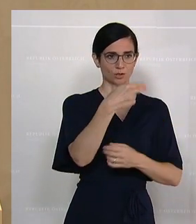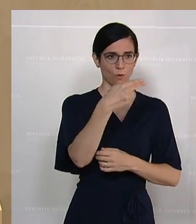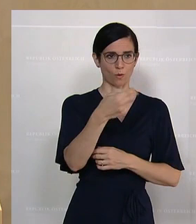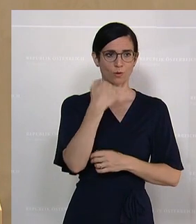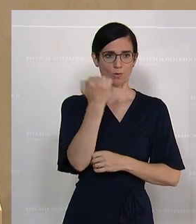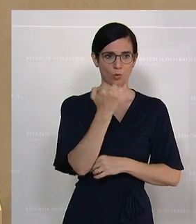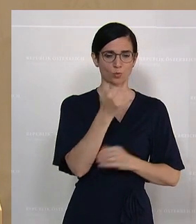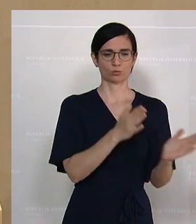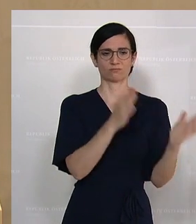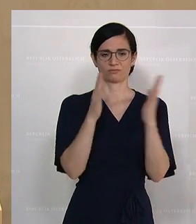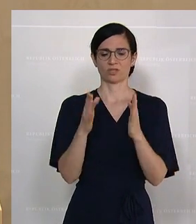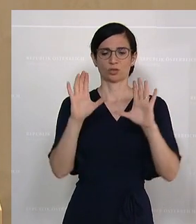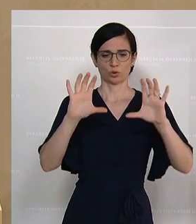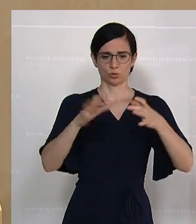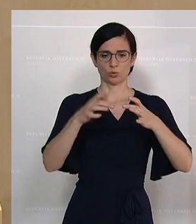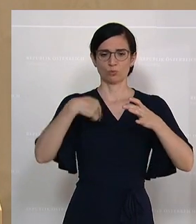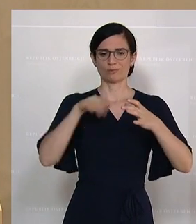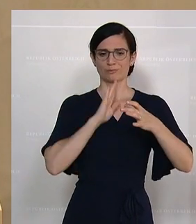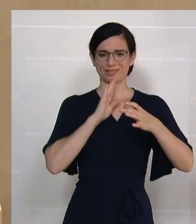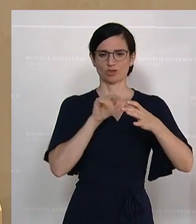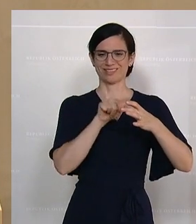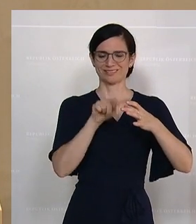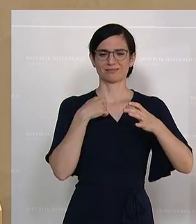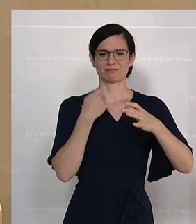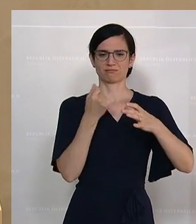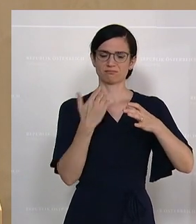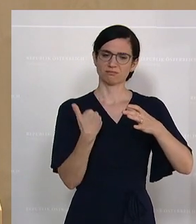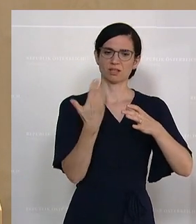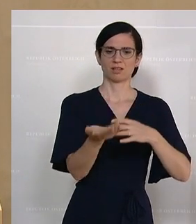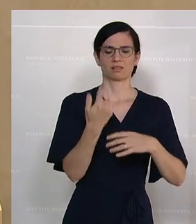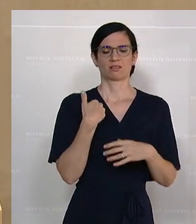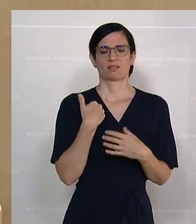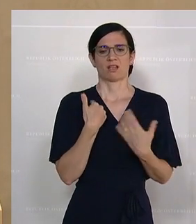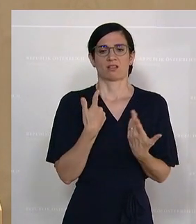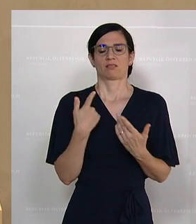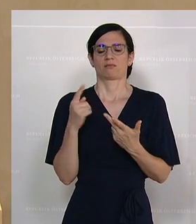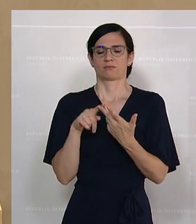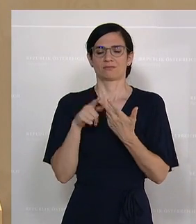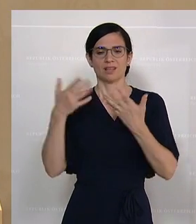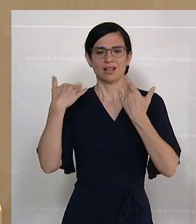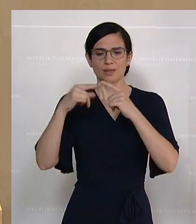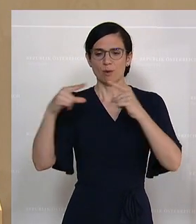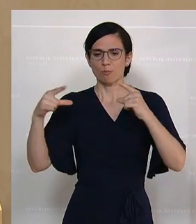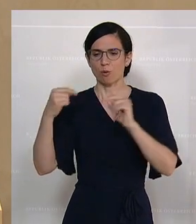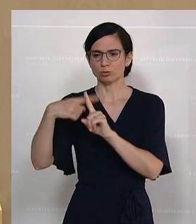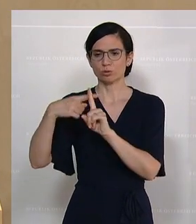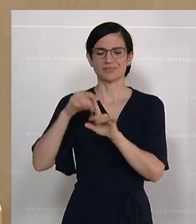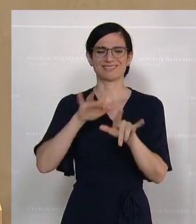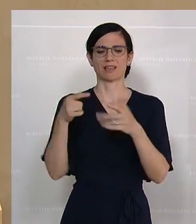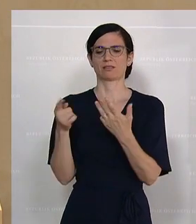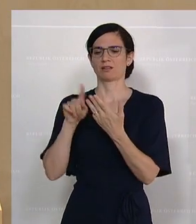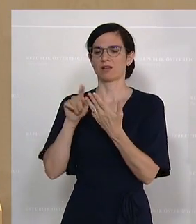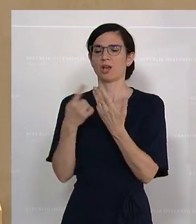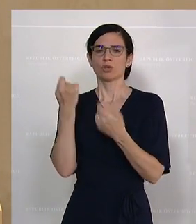dann kommen jene gruppen da im freien die pensionistinnen und pensionisten mit niedrigen einkommen dann kommt der klima bonus und an die teuerung bonus